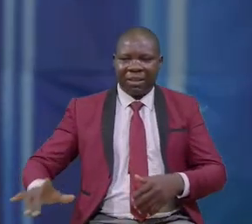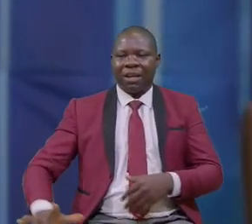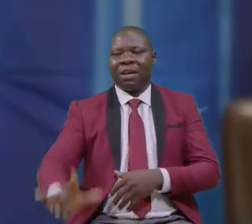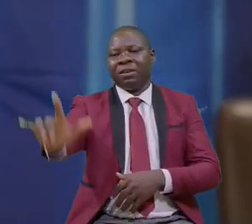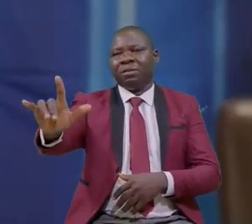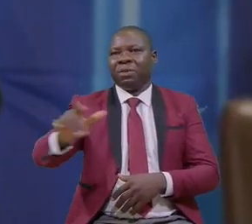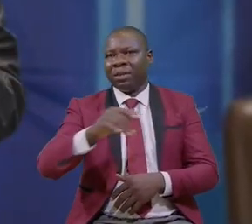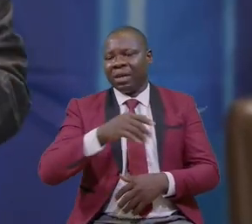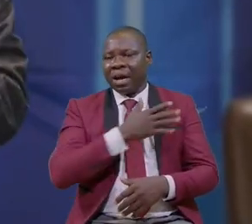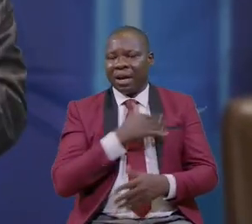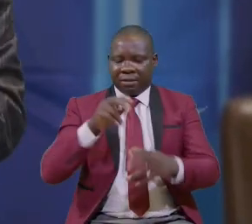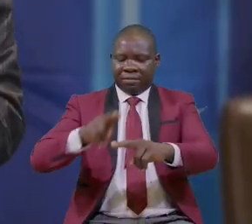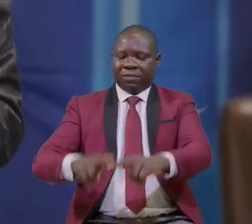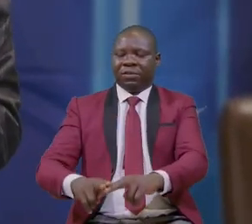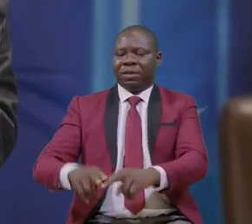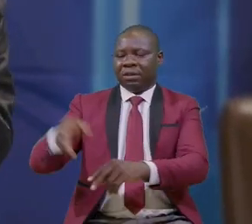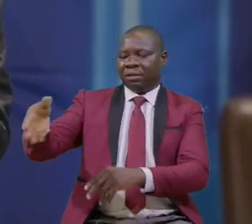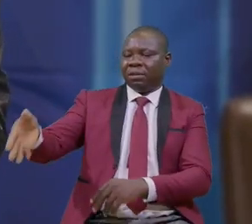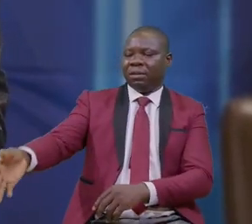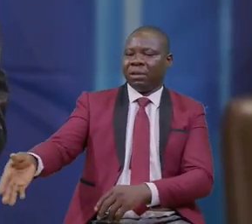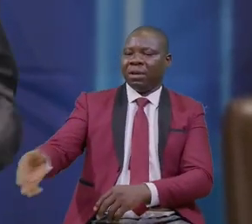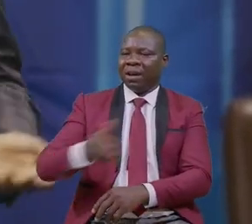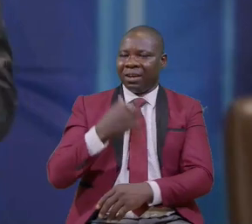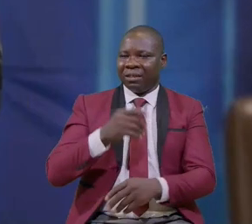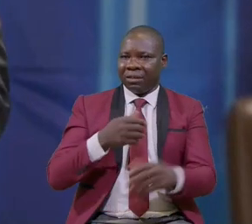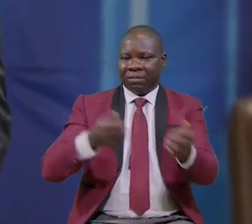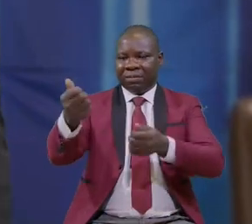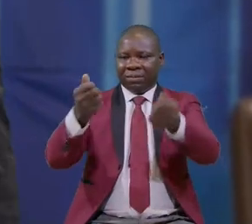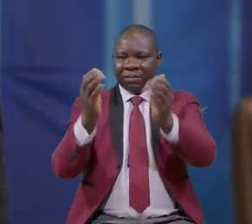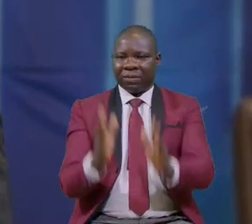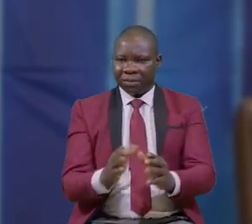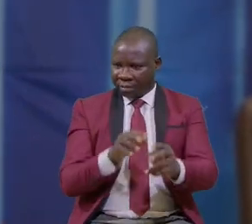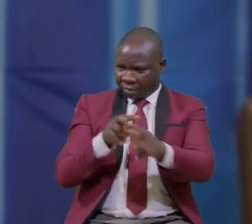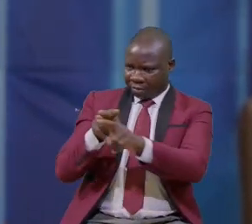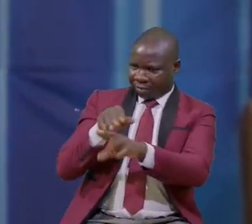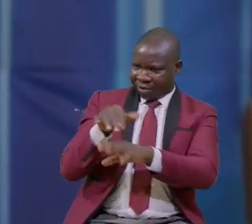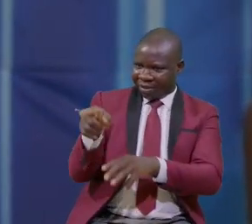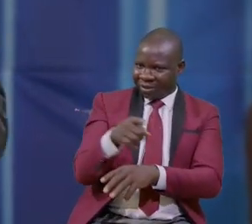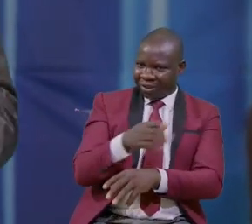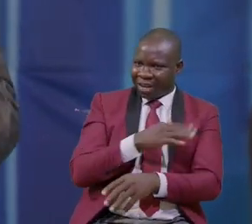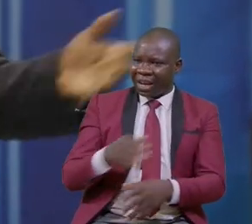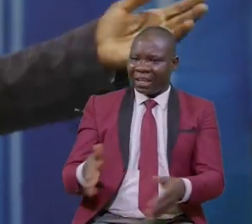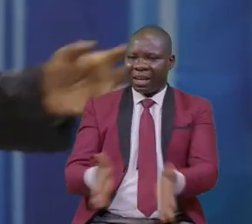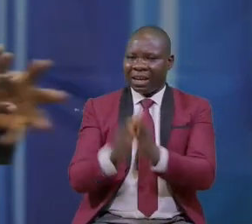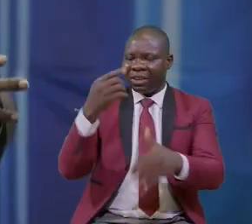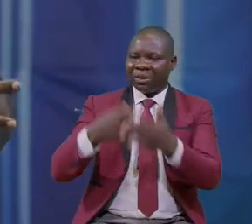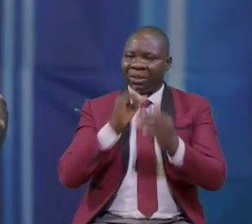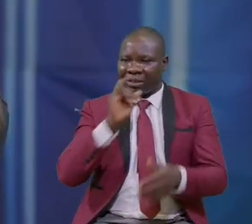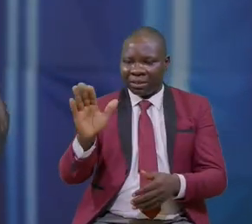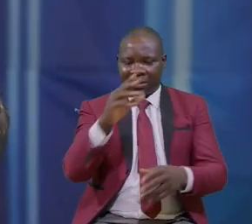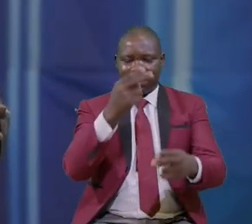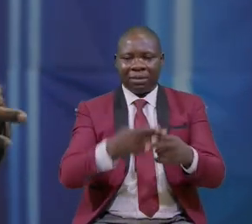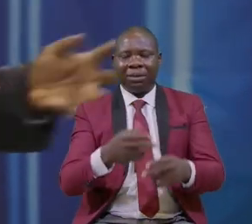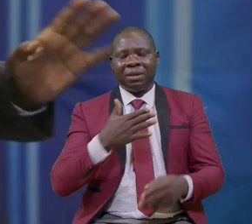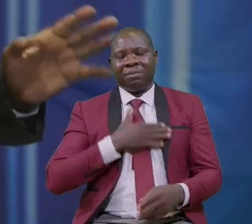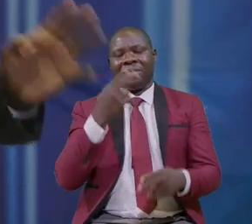t'assieds. Et le pilote regarde et vient s'asseoir à côté de toi. Il dit, quel est ton nom? Il dit, voici mon